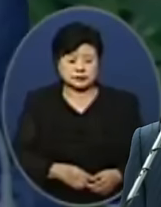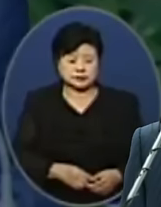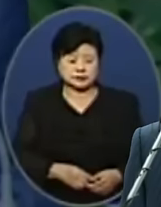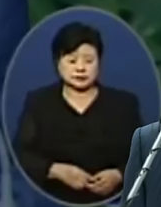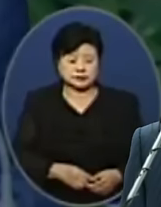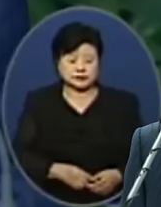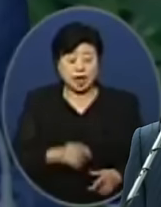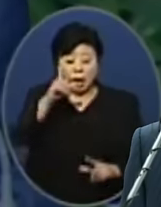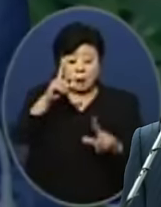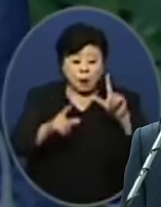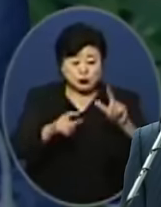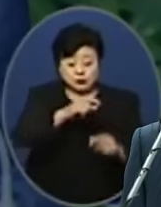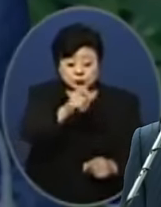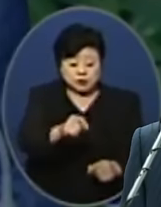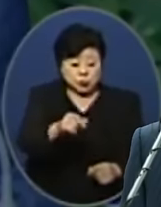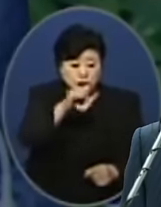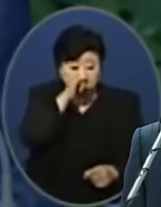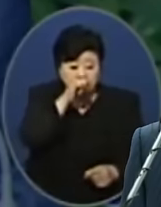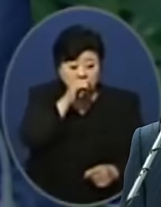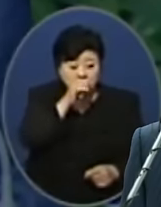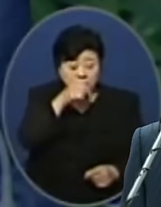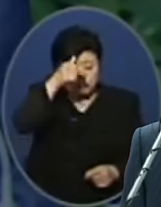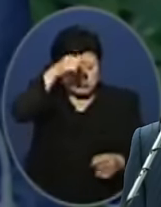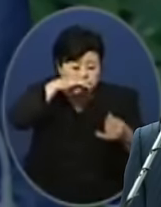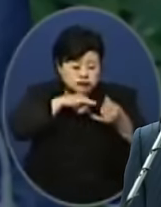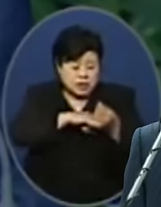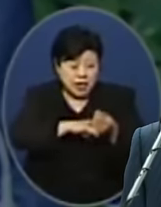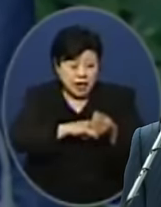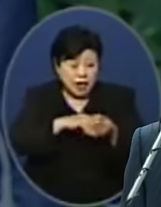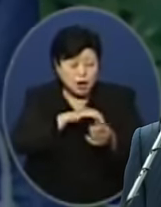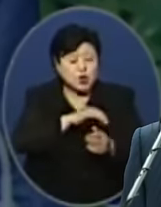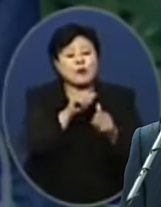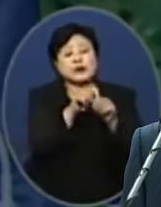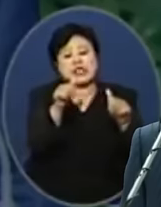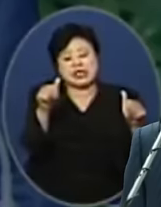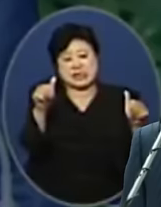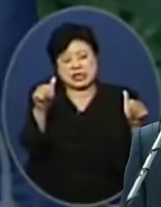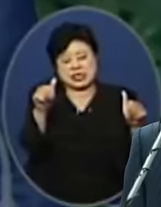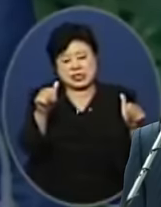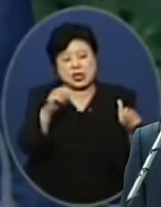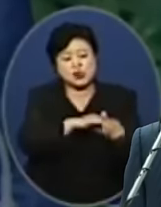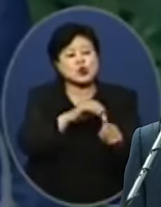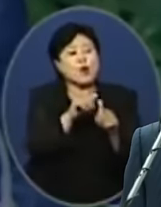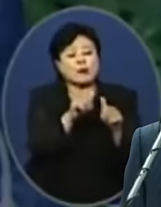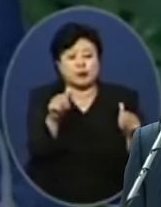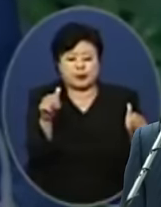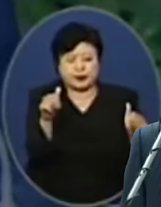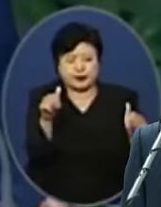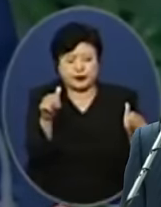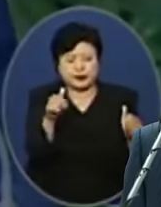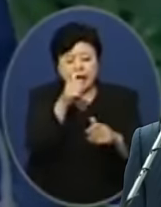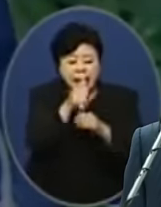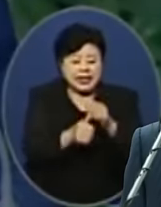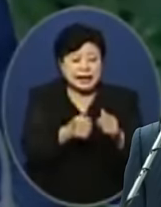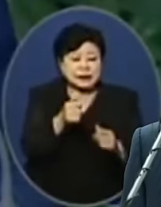장면을 기록한 구약이 있습니다. 욥기입니다. 욥은